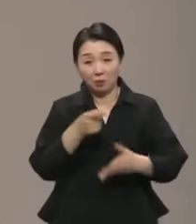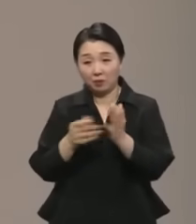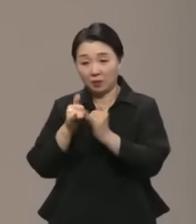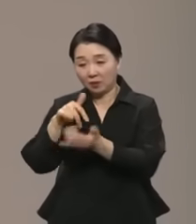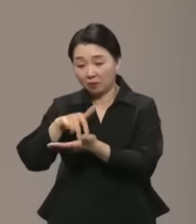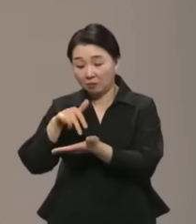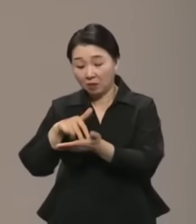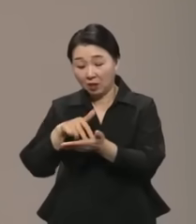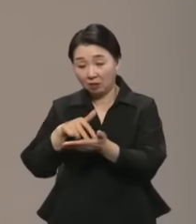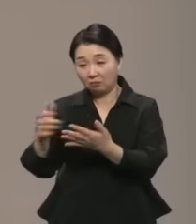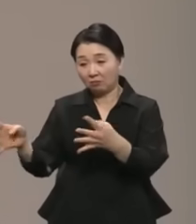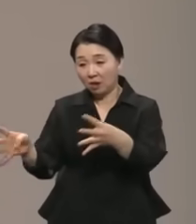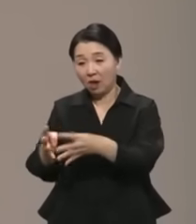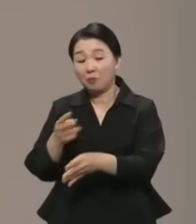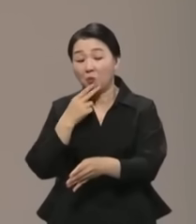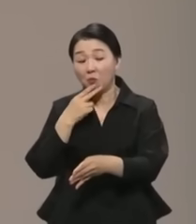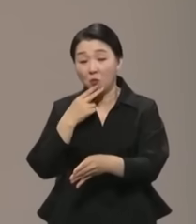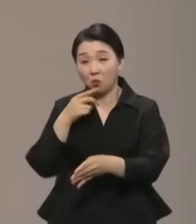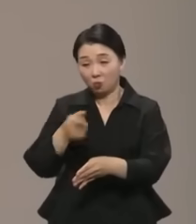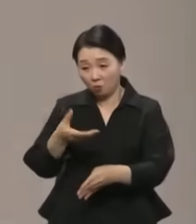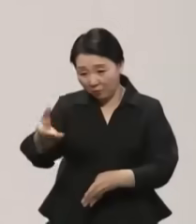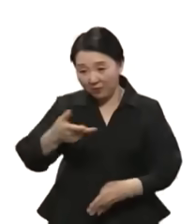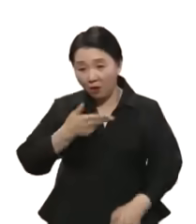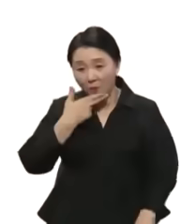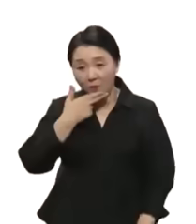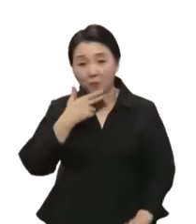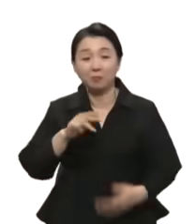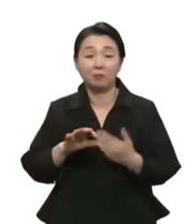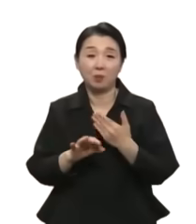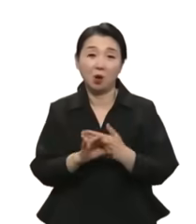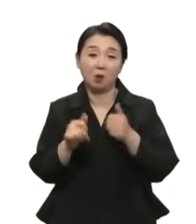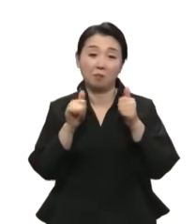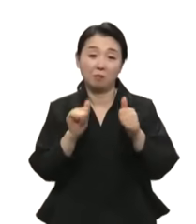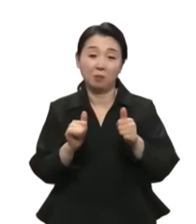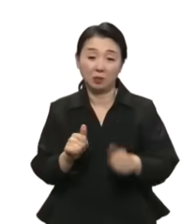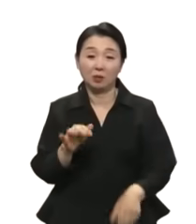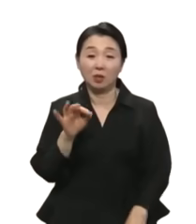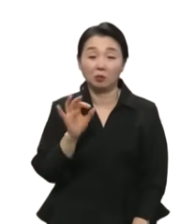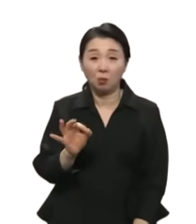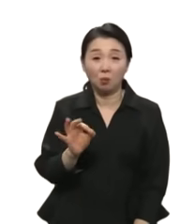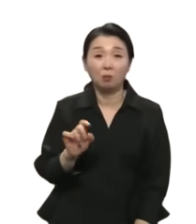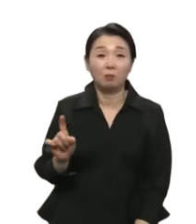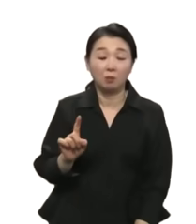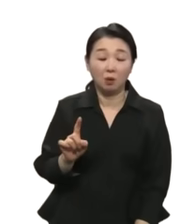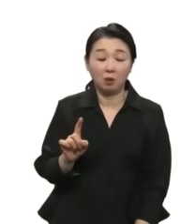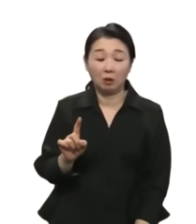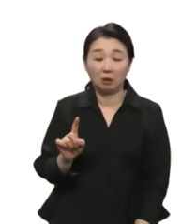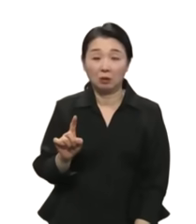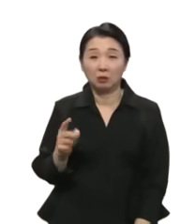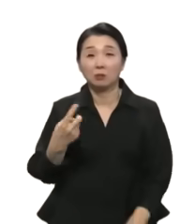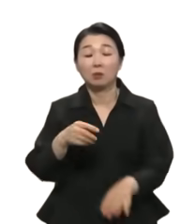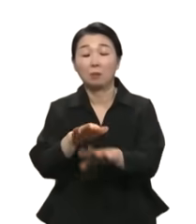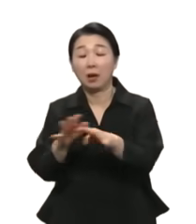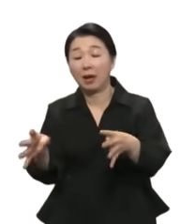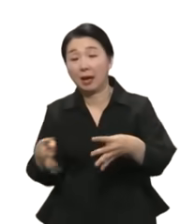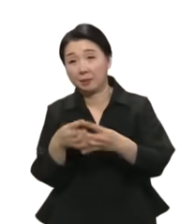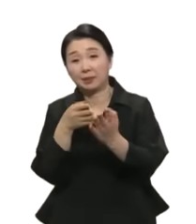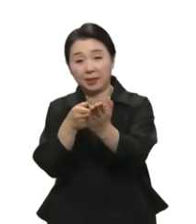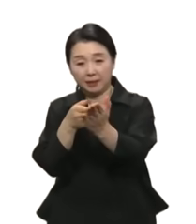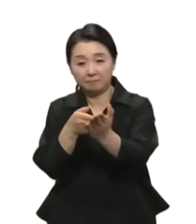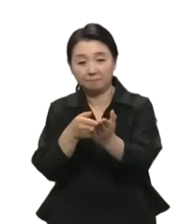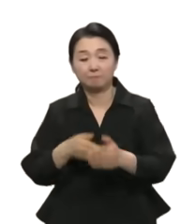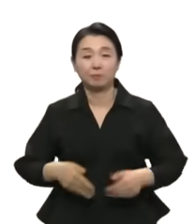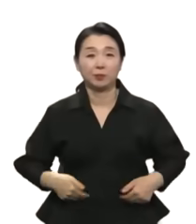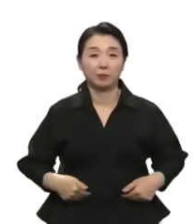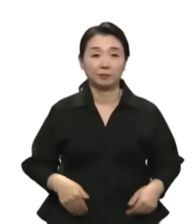합의를 받지 않고 피해 금액을 받지 않겠다라고 하면 법원의 이제 비용 일정의 어떤 금액을 맡겨서 합의 의사를 표현하는 그런 것으로